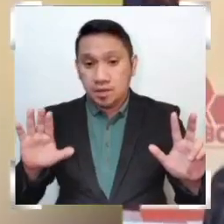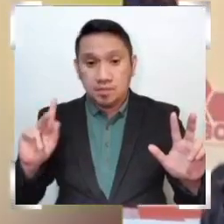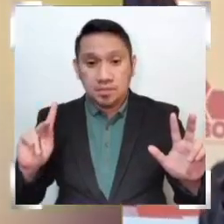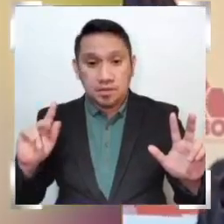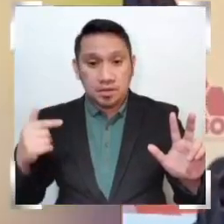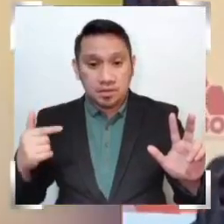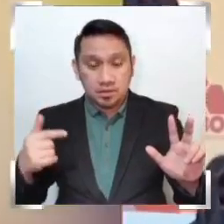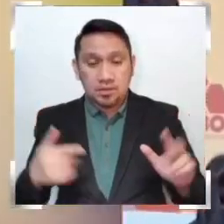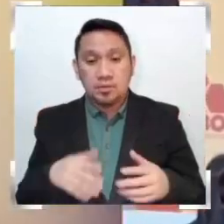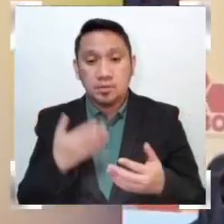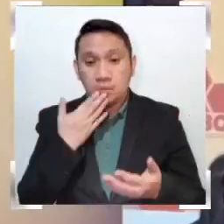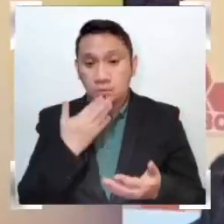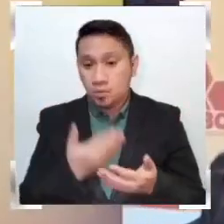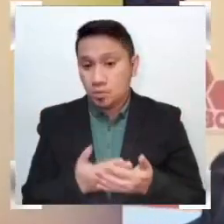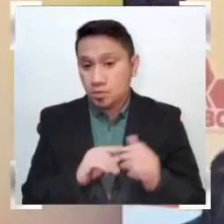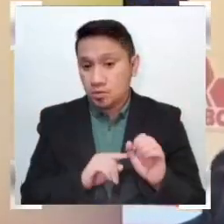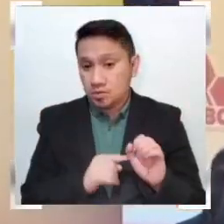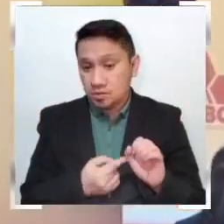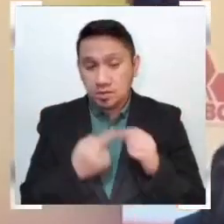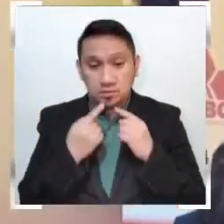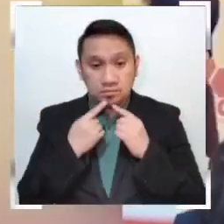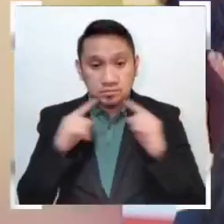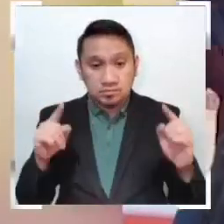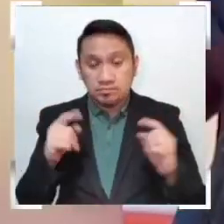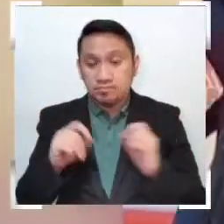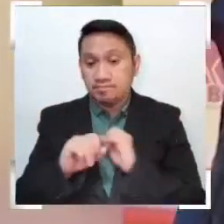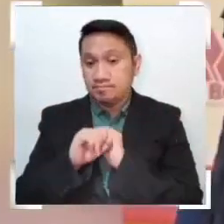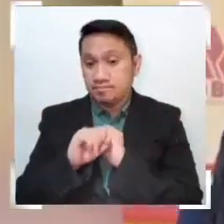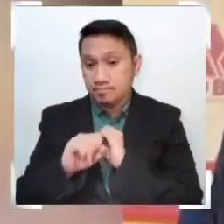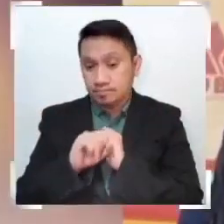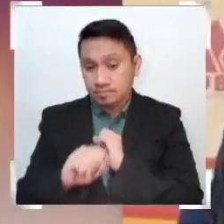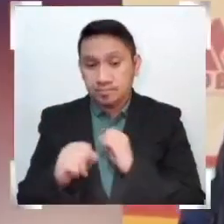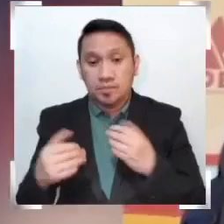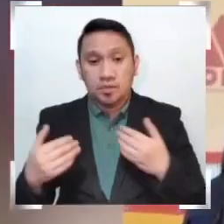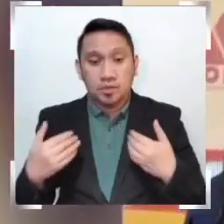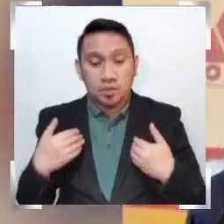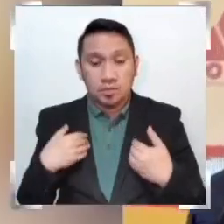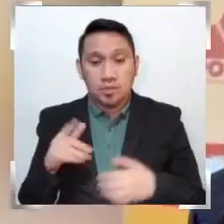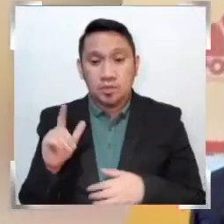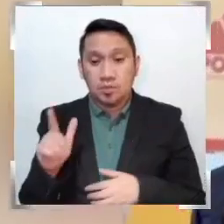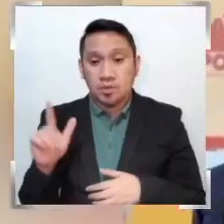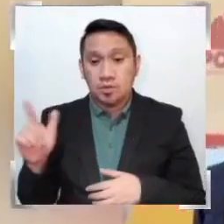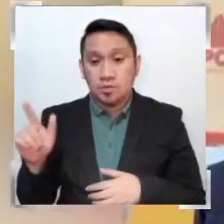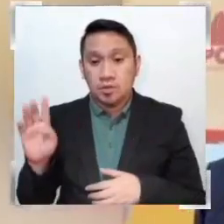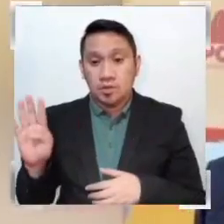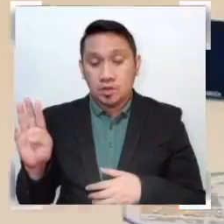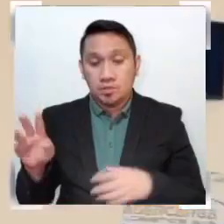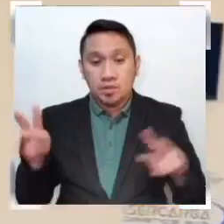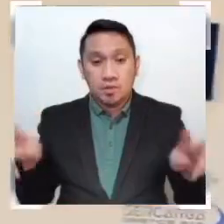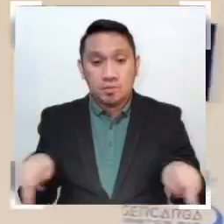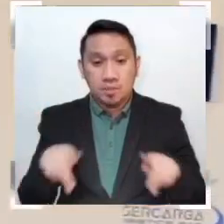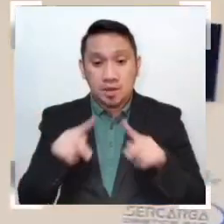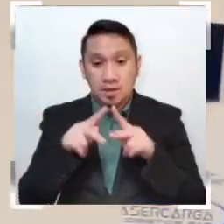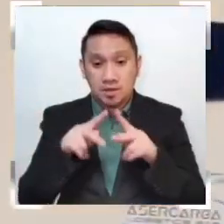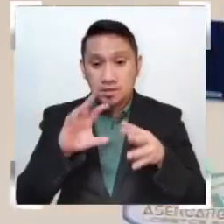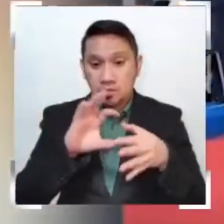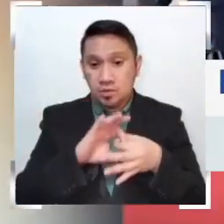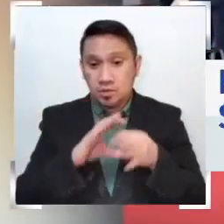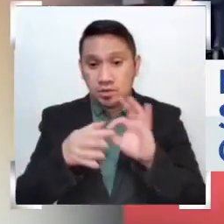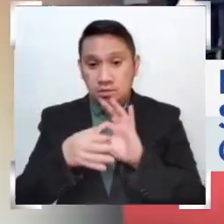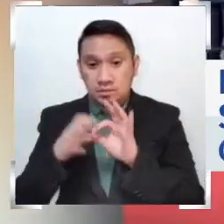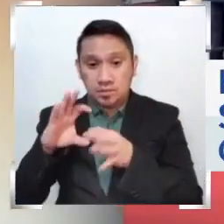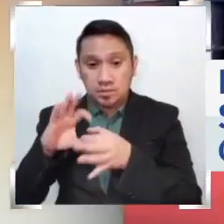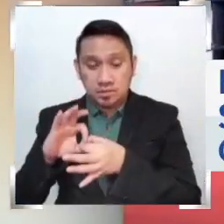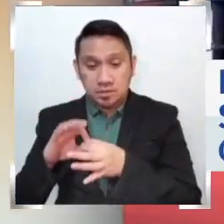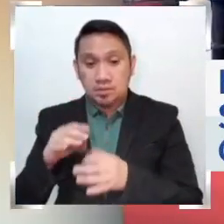raw itong nakuha niyang tagumpay para sa kampanyang makapasok sa 2024 Paris Olympics. Yan po, lalo't wala na sa susunod